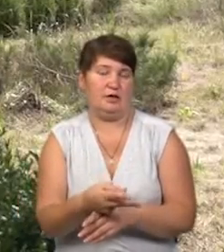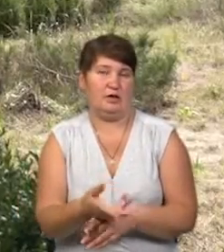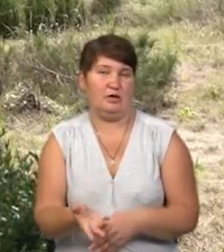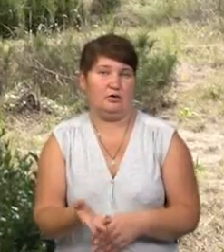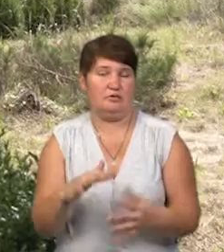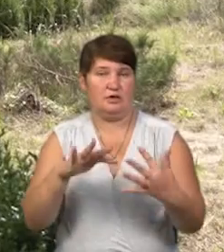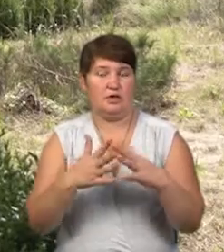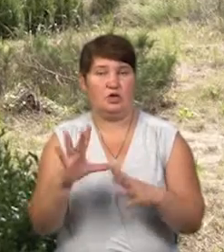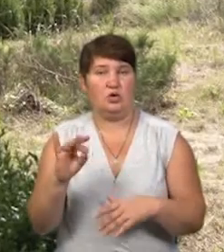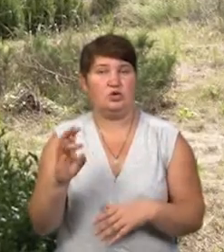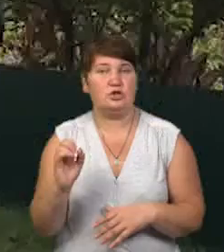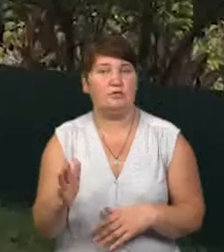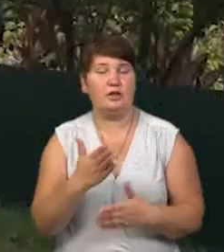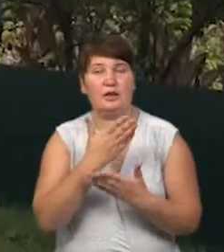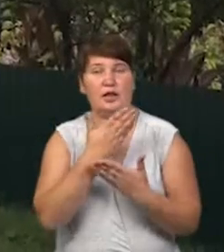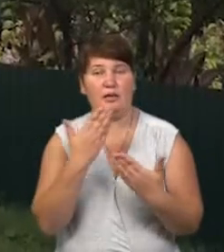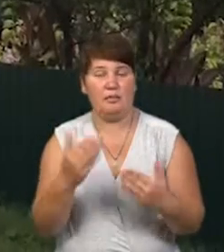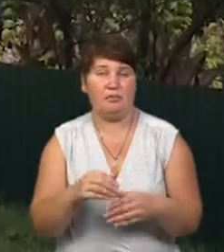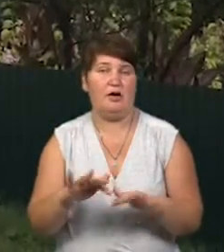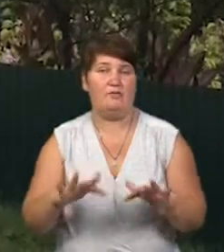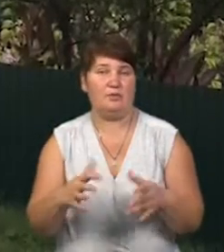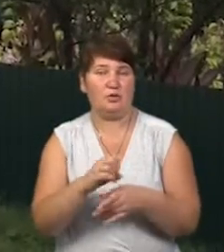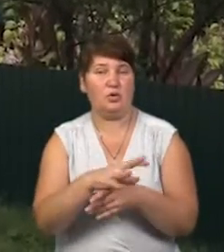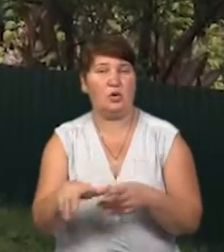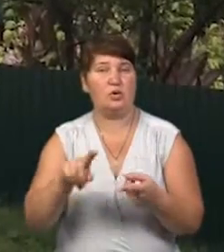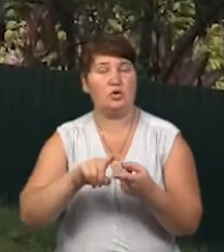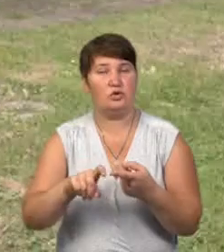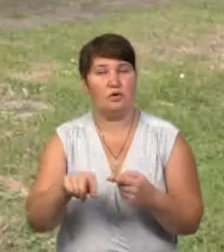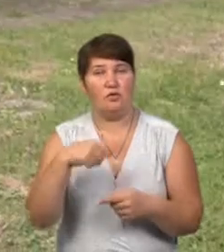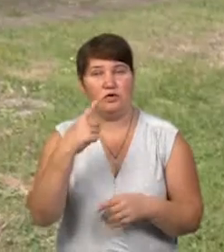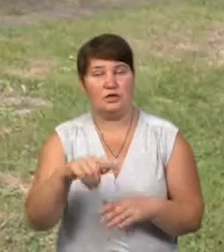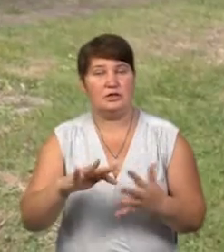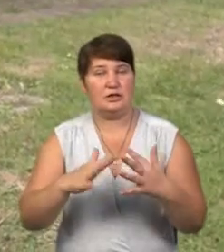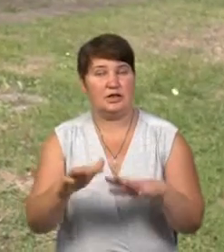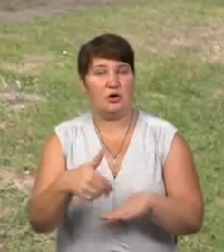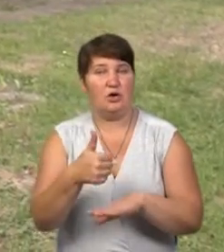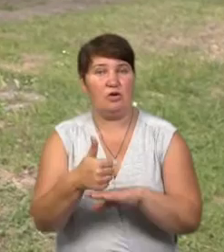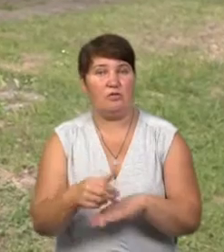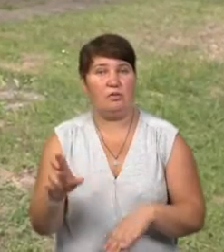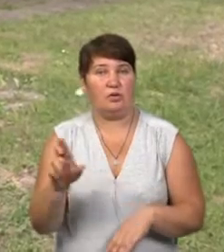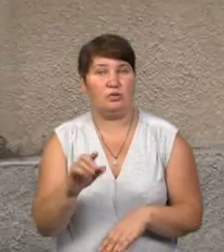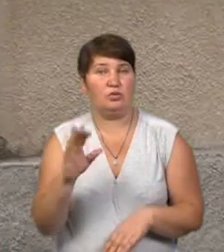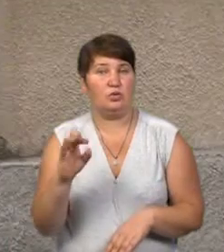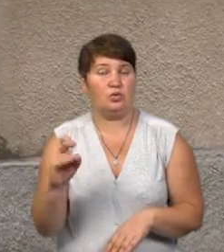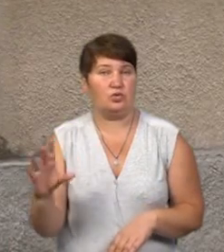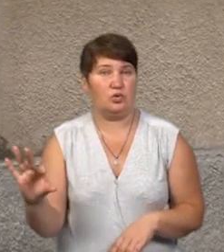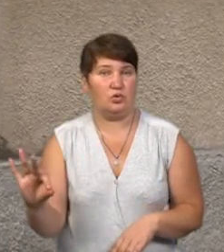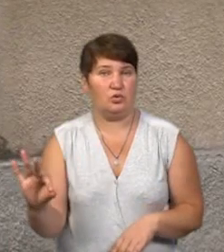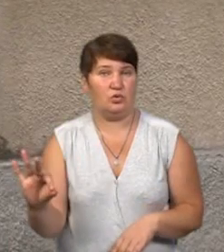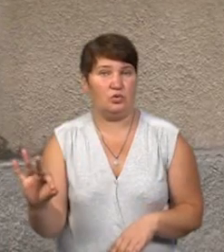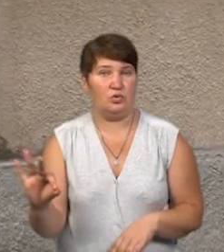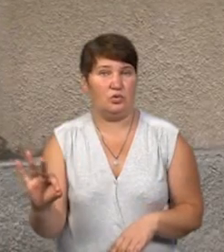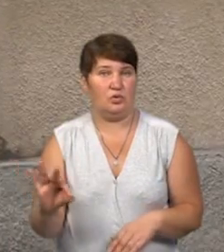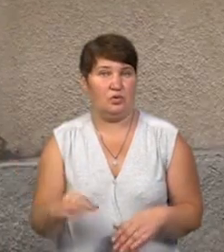не зафіксовано жодного випадку коронавірусу, каже сільський голова Богдан Бідочко. Ми попадаємо в якусь